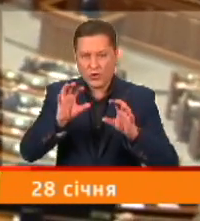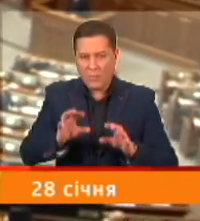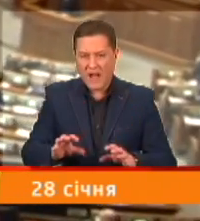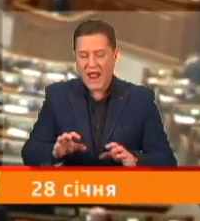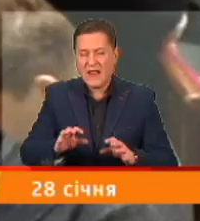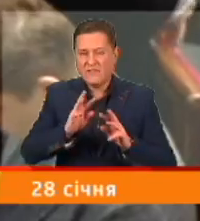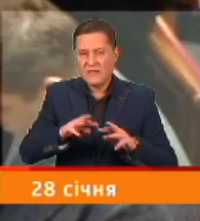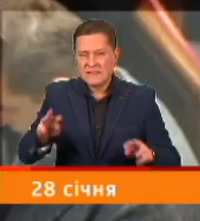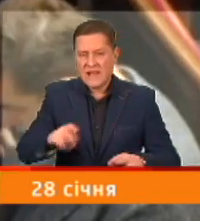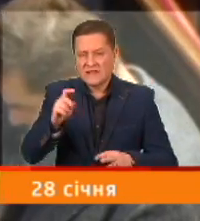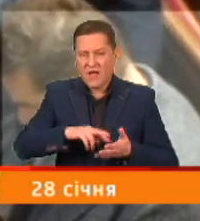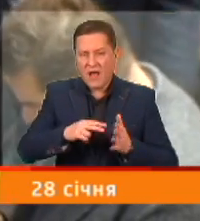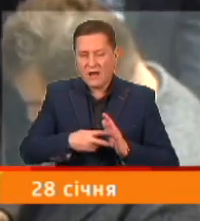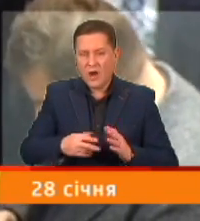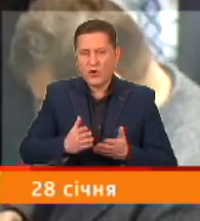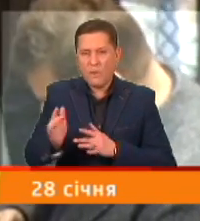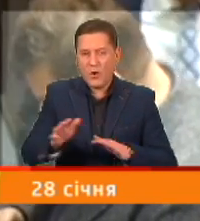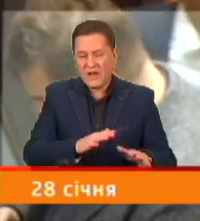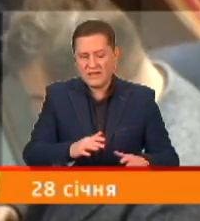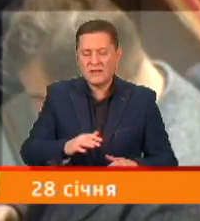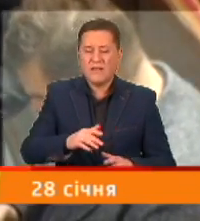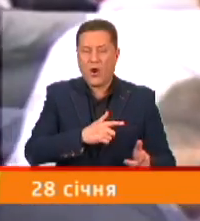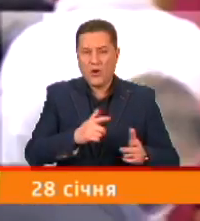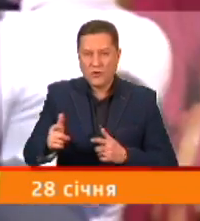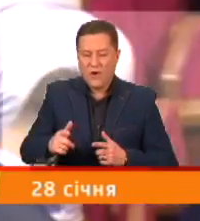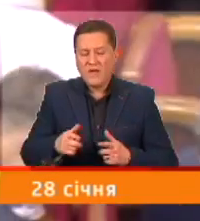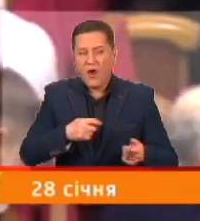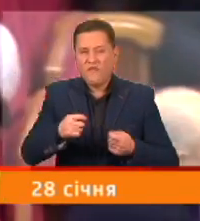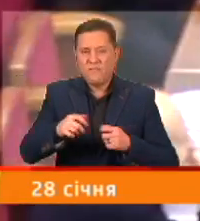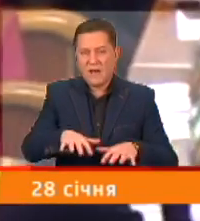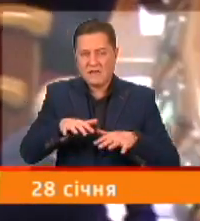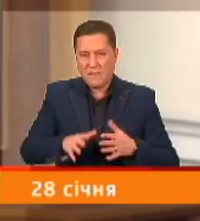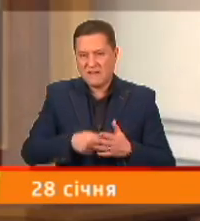Міністерстві аграрної політики, вже готовий. Але у парламент його не